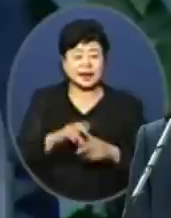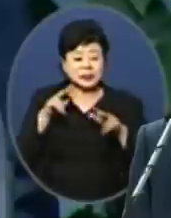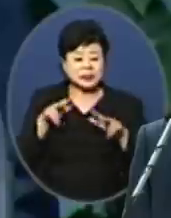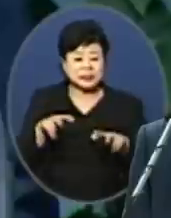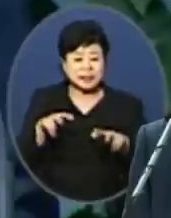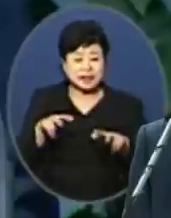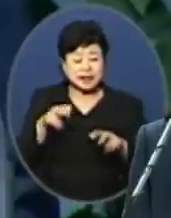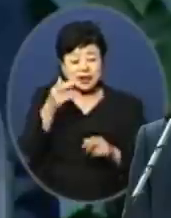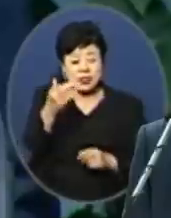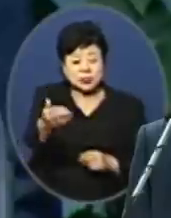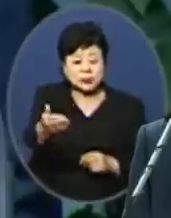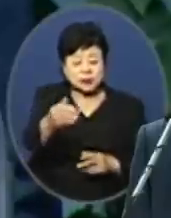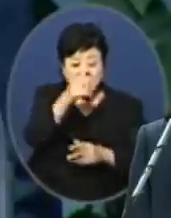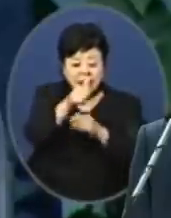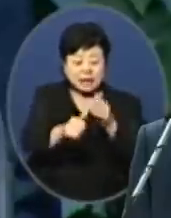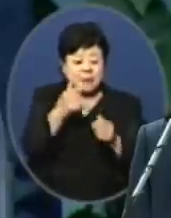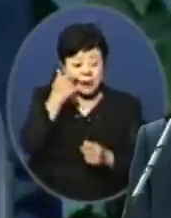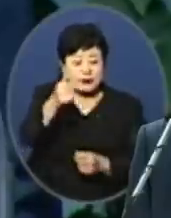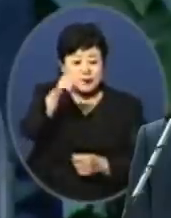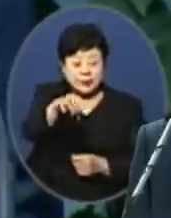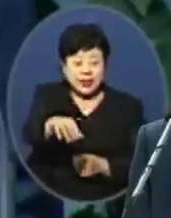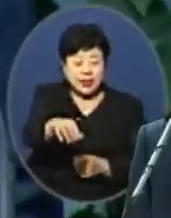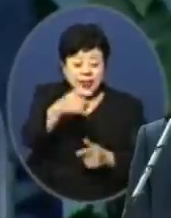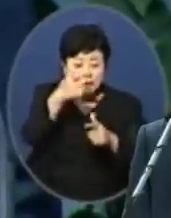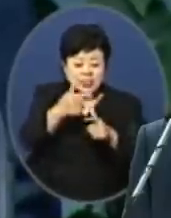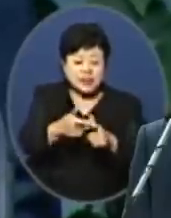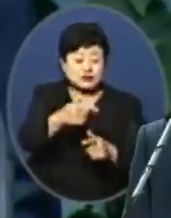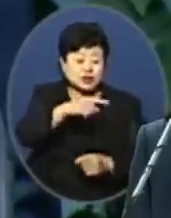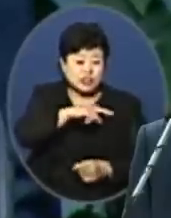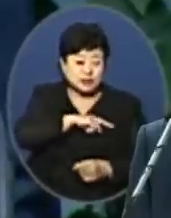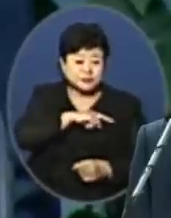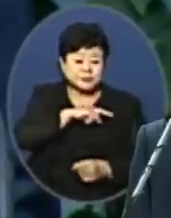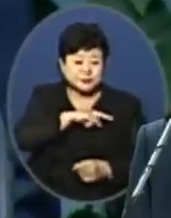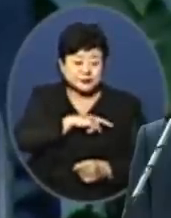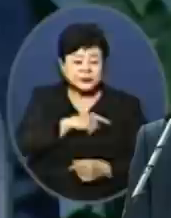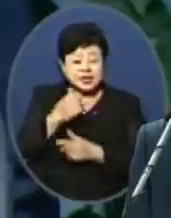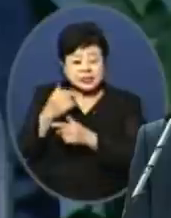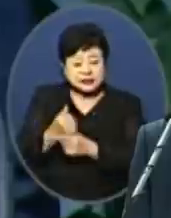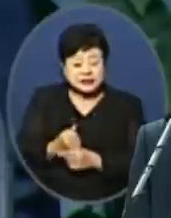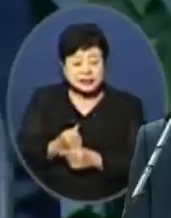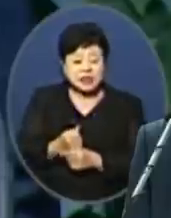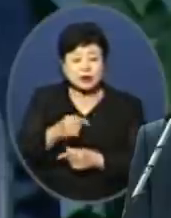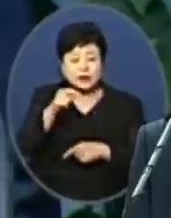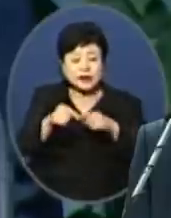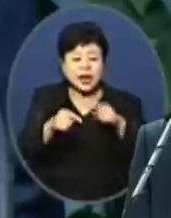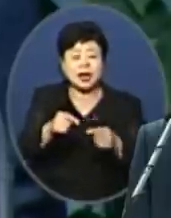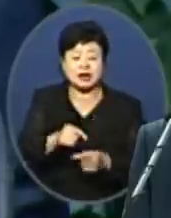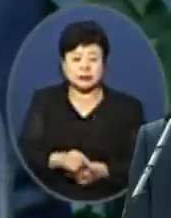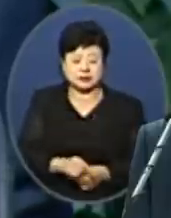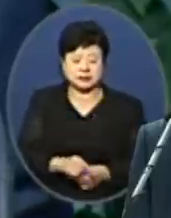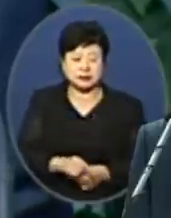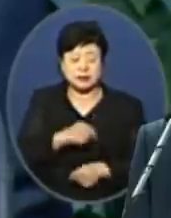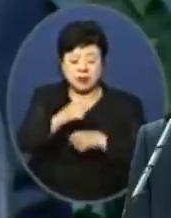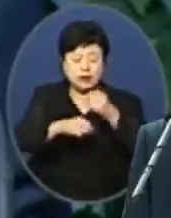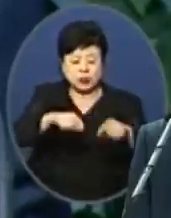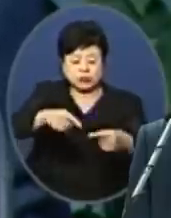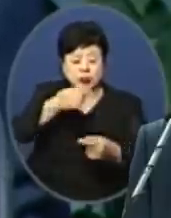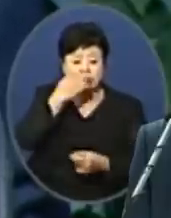이제는 여러분 하나님 아버지 앞에 예수 이름을 의지하고 나가면 무시로 들어갈 수